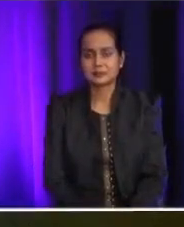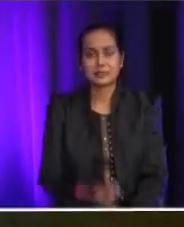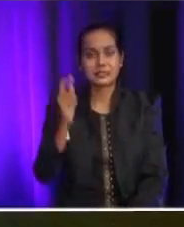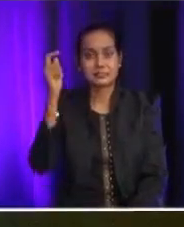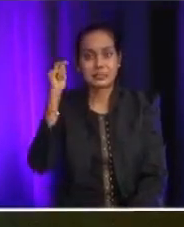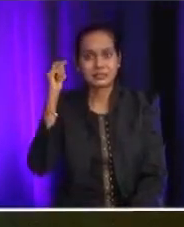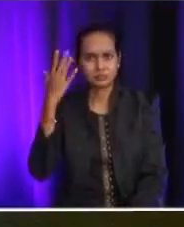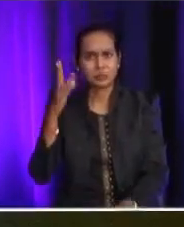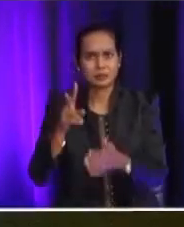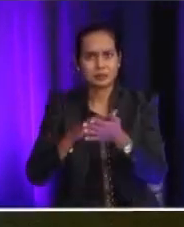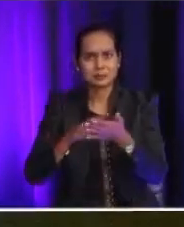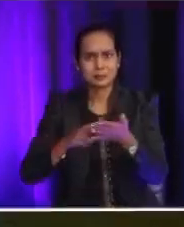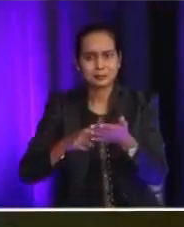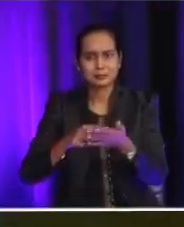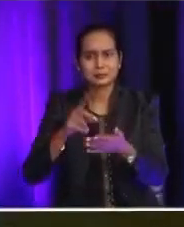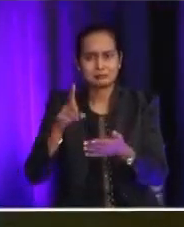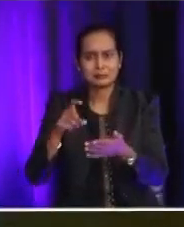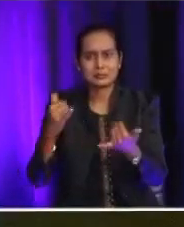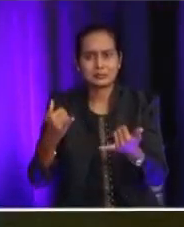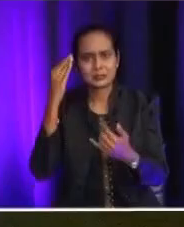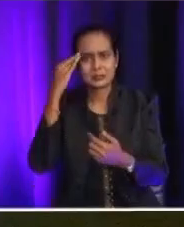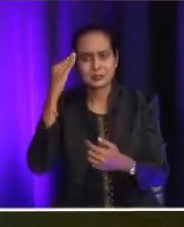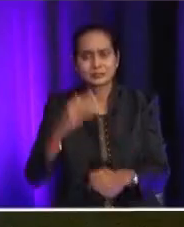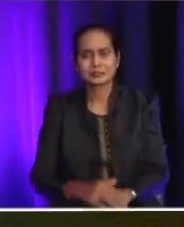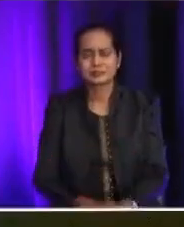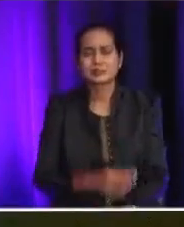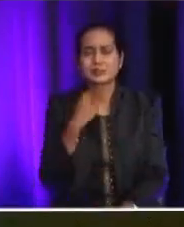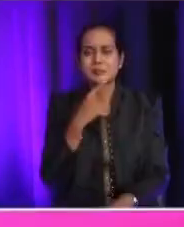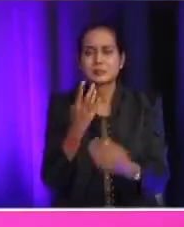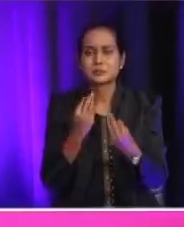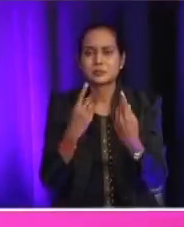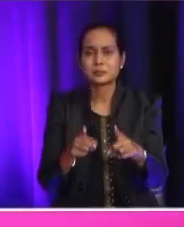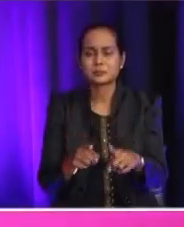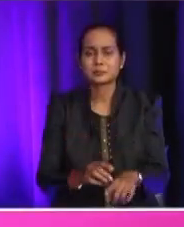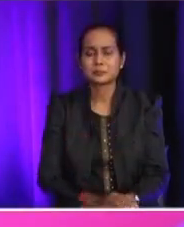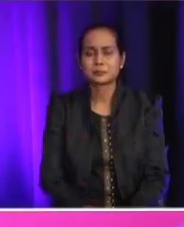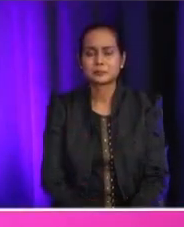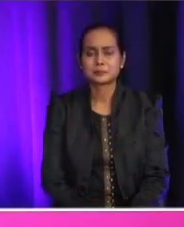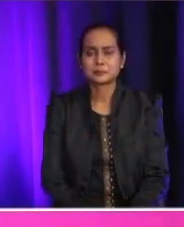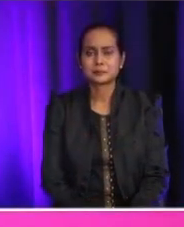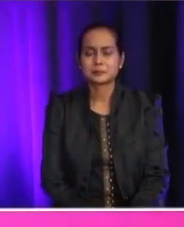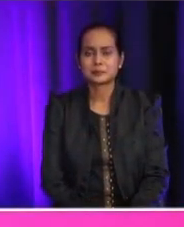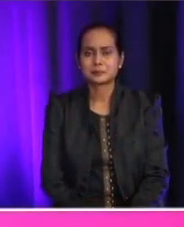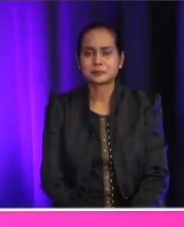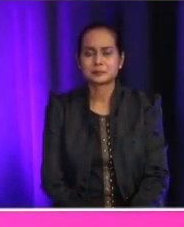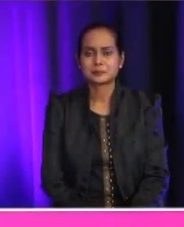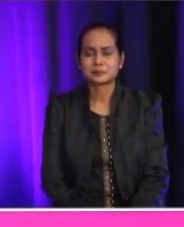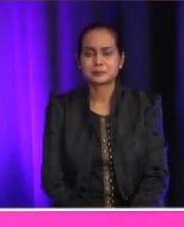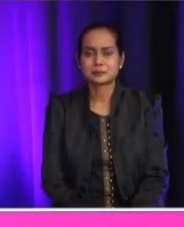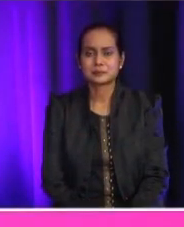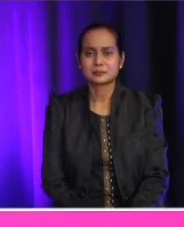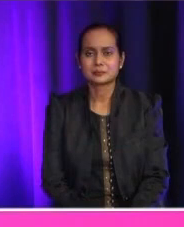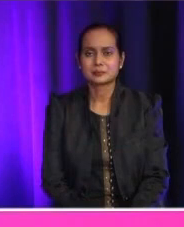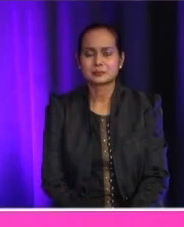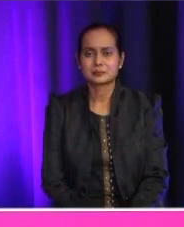kaji. Ulang kaji. Siapa nak jawab tu? Ya, Ilhan. Saya cuba ya cikgu. Okey.